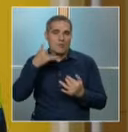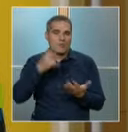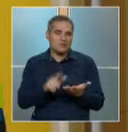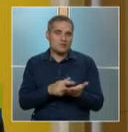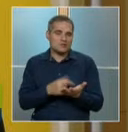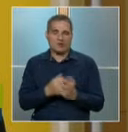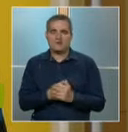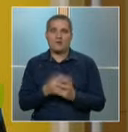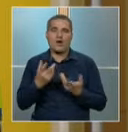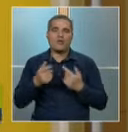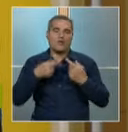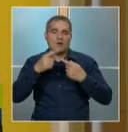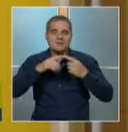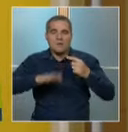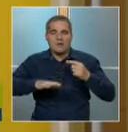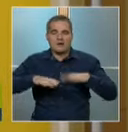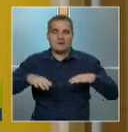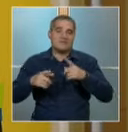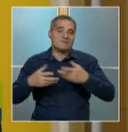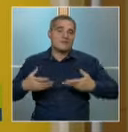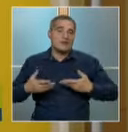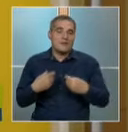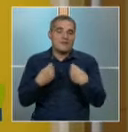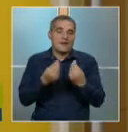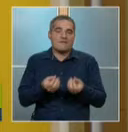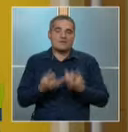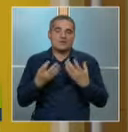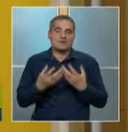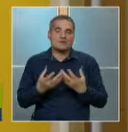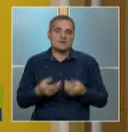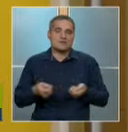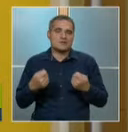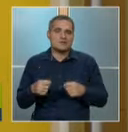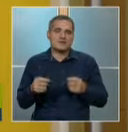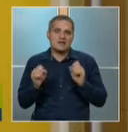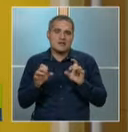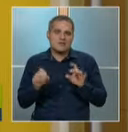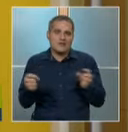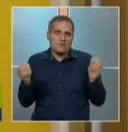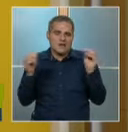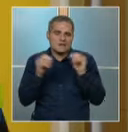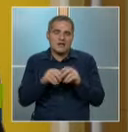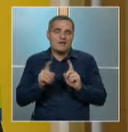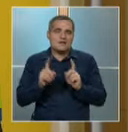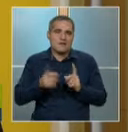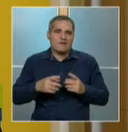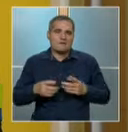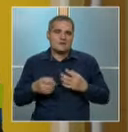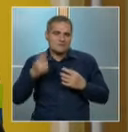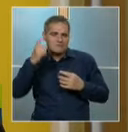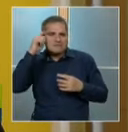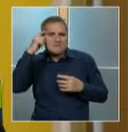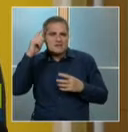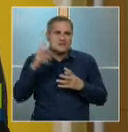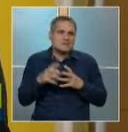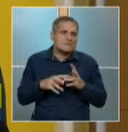мобилните устройства, когато говорим за по-малките, защото там на тях им се предоставя изключително синтезирана информация и те не трябва да се напрягат да